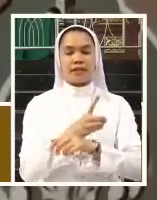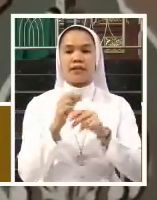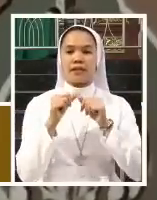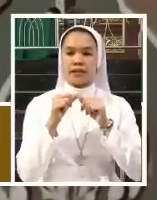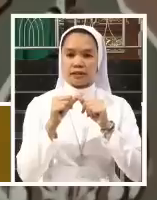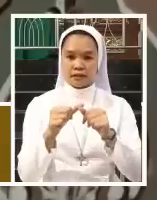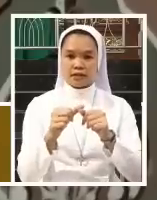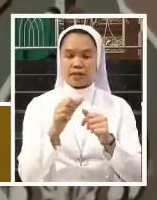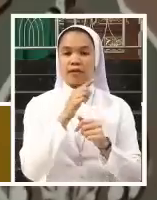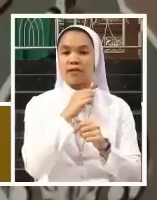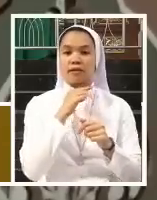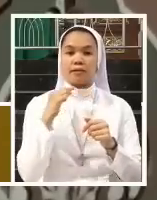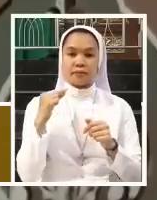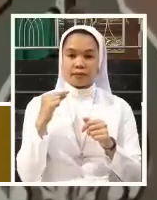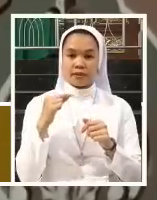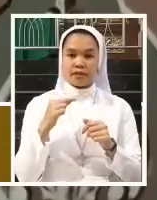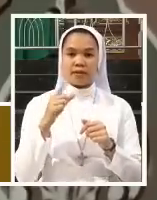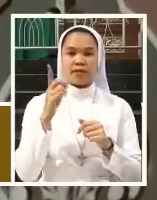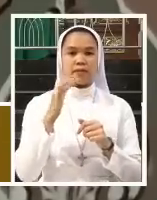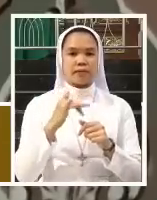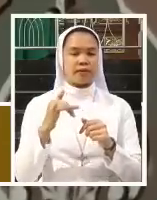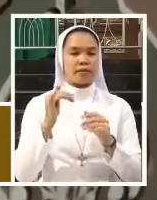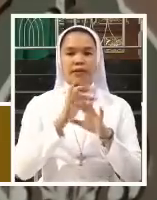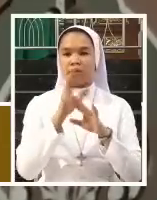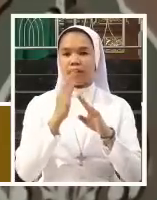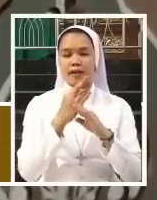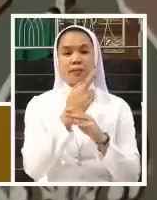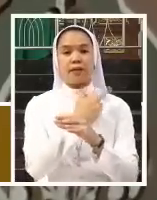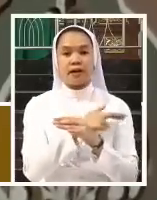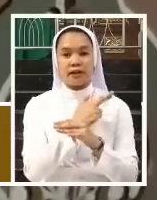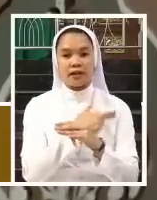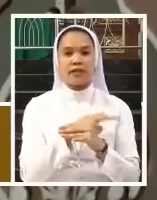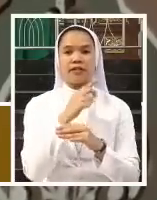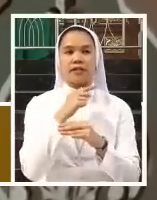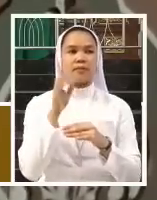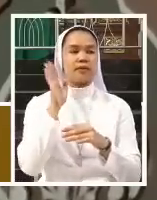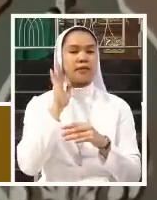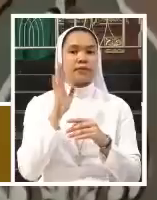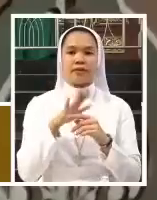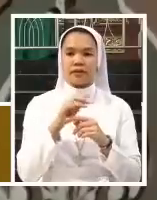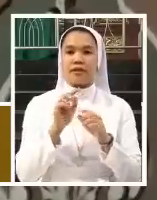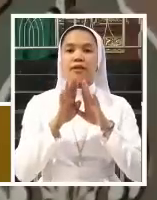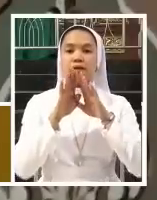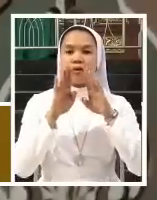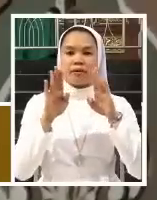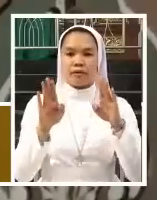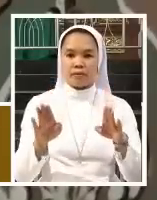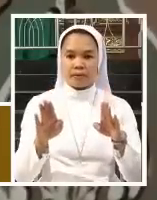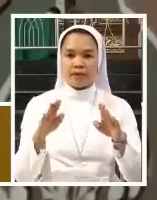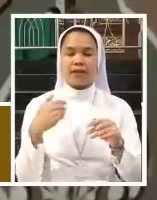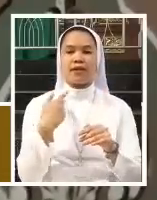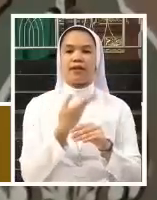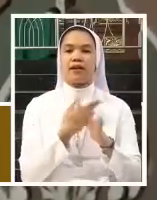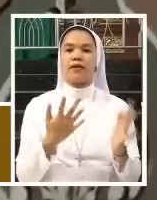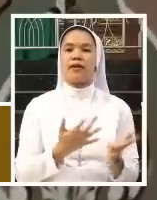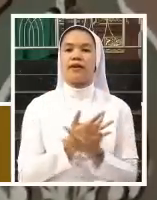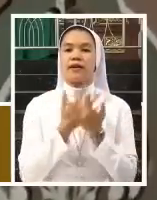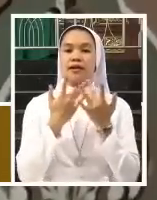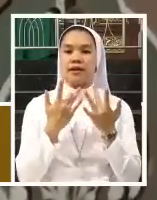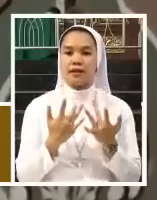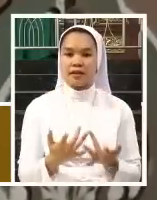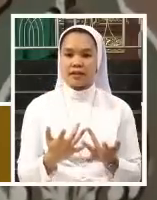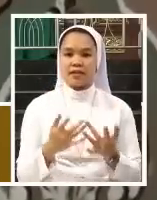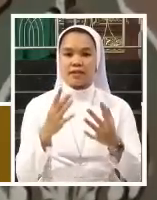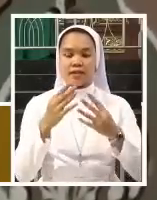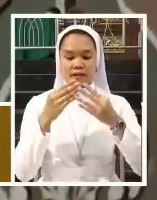mga padi, mga laiko, mga kamadrihan, pakapadian, mga brothers, buksan niya itong sa itong puso.